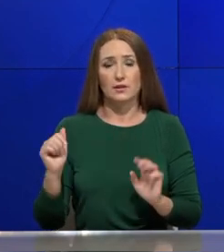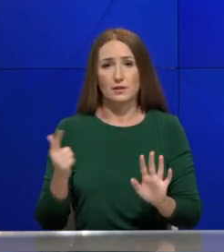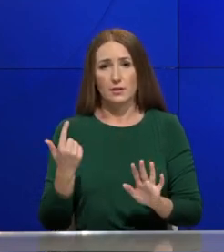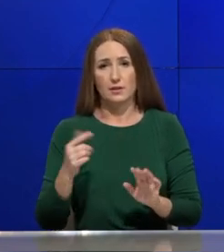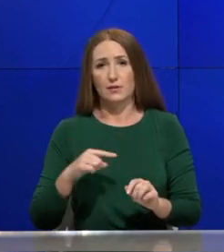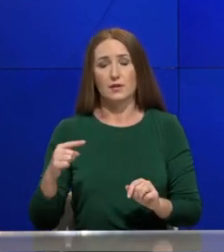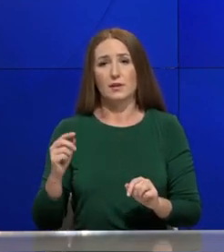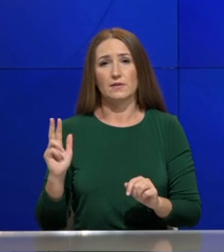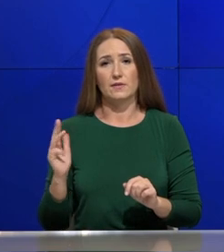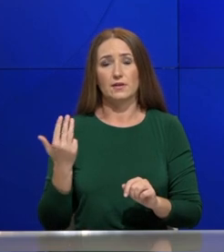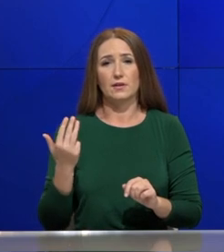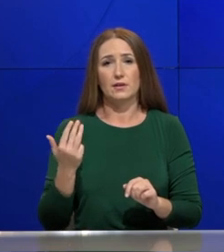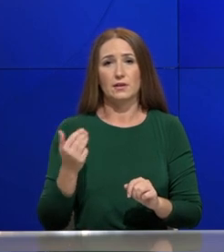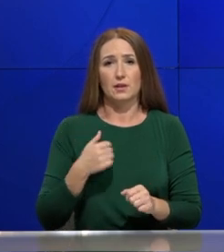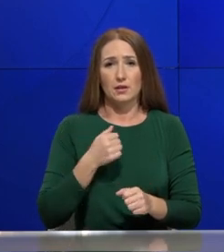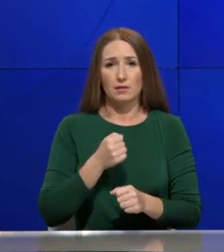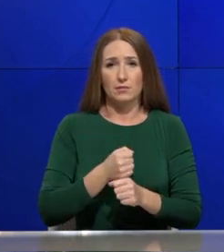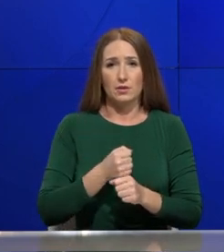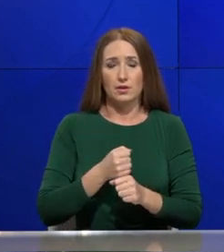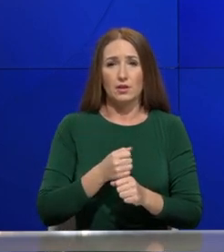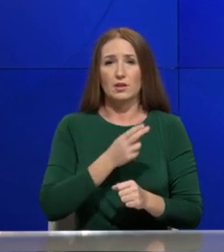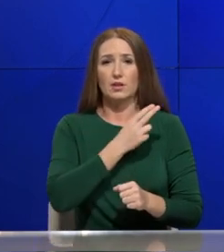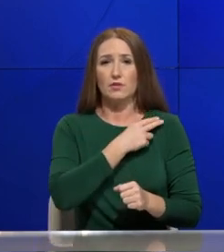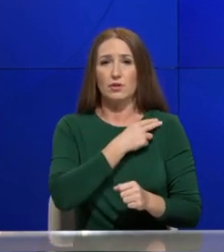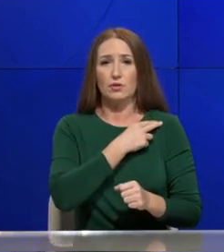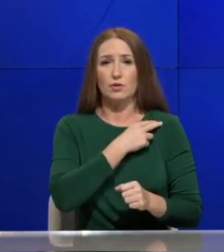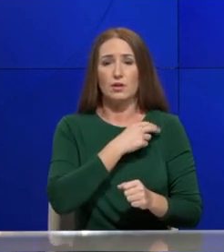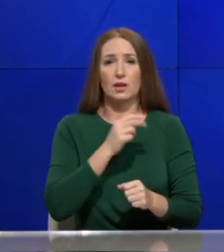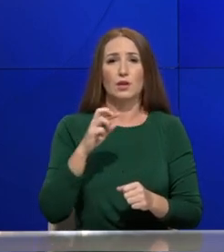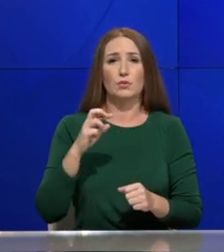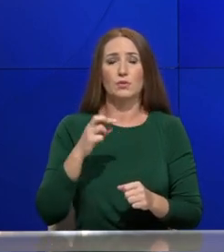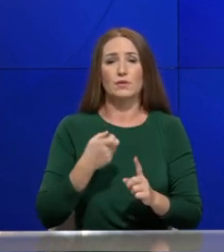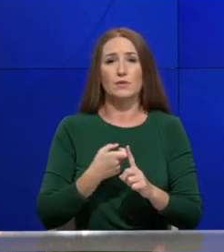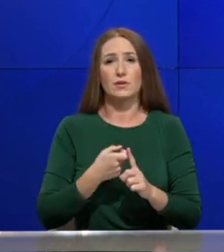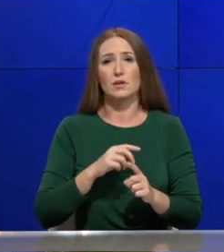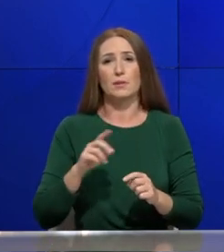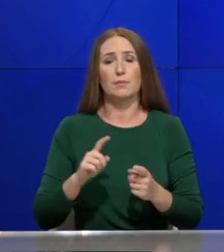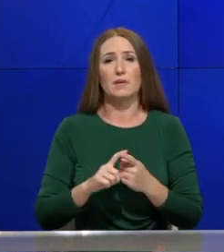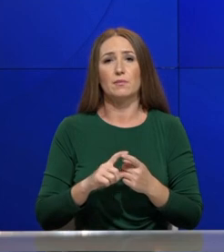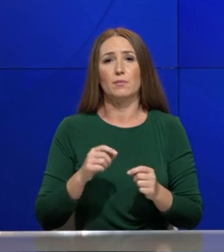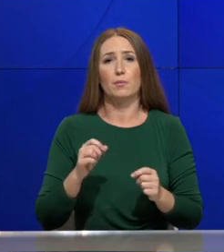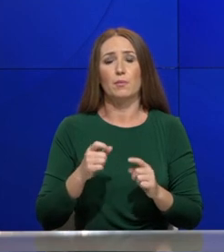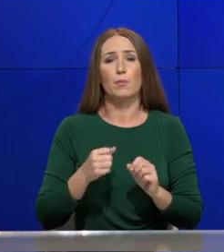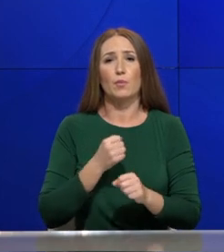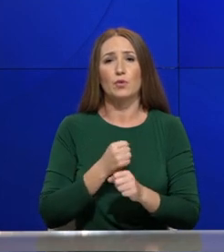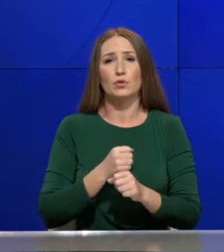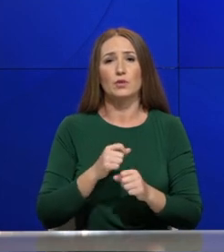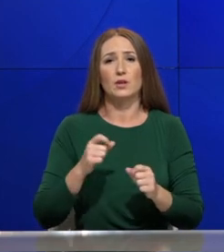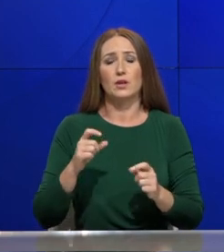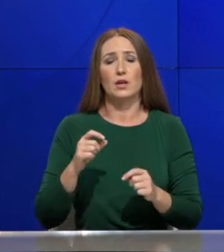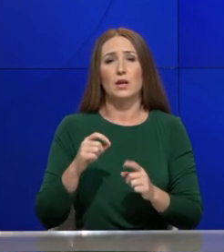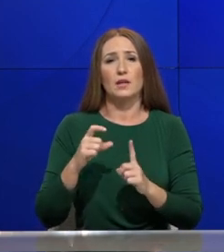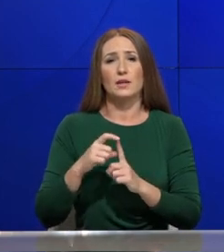2019. godine obavljao sam dužnost izvršnog direktora za ekonomsko-finansijske i pravne poslove u javnom preduzeću Spreča d.d.